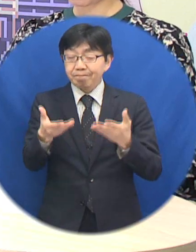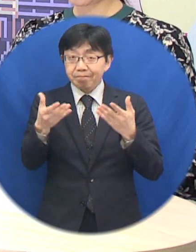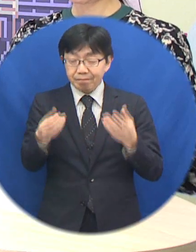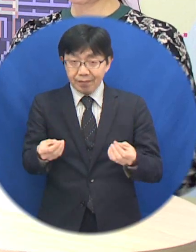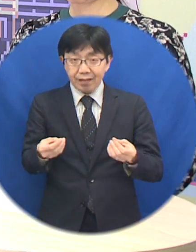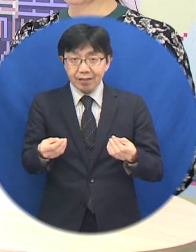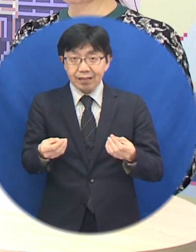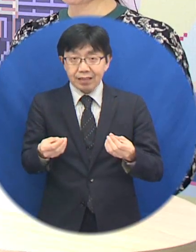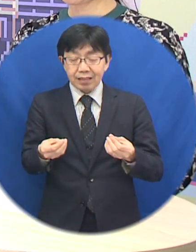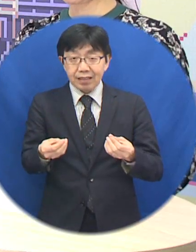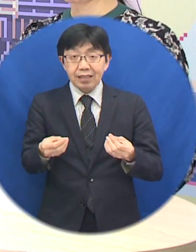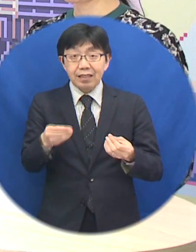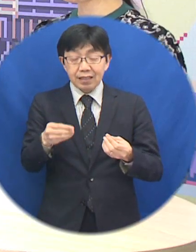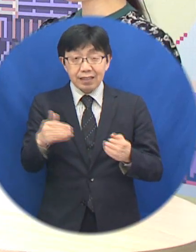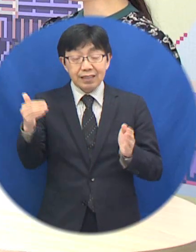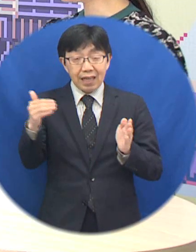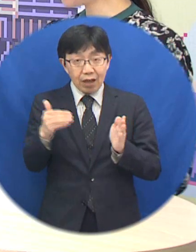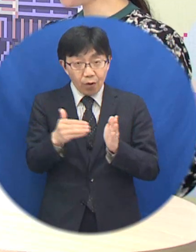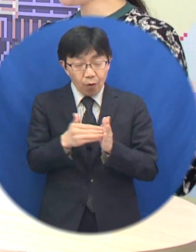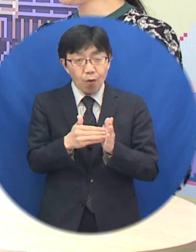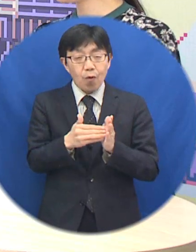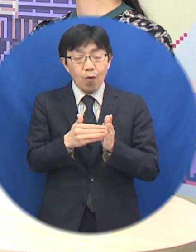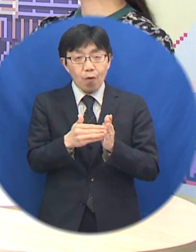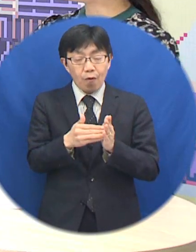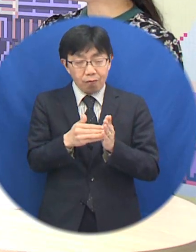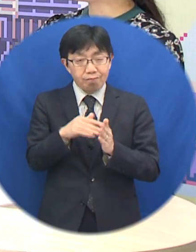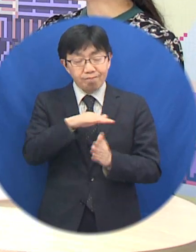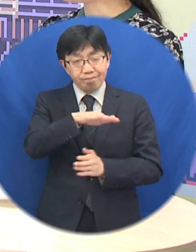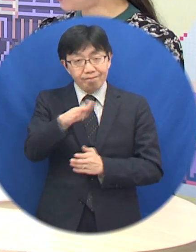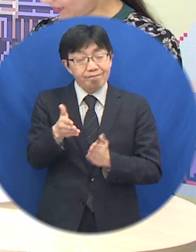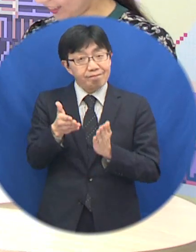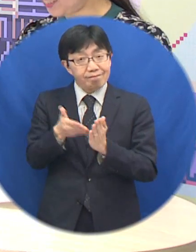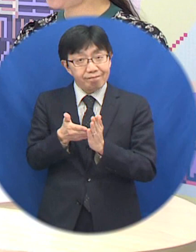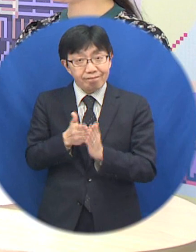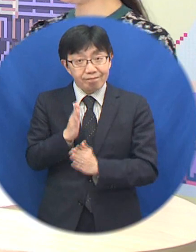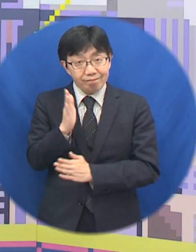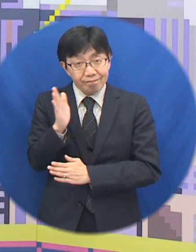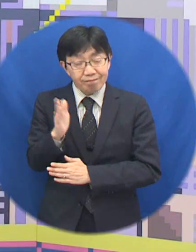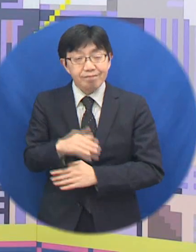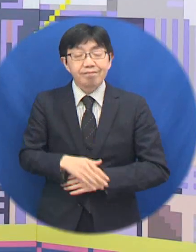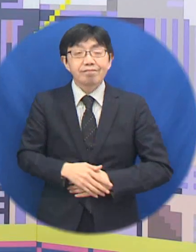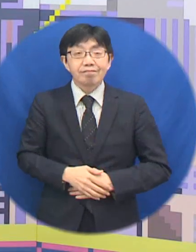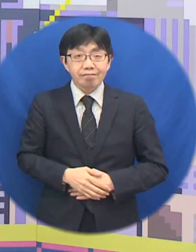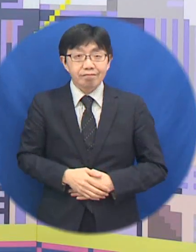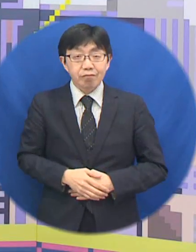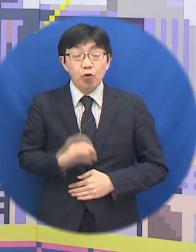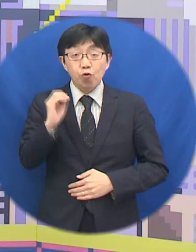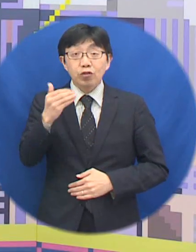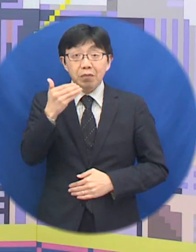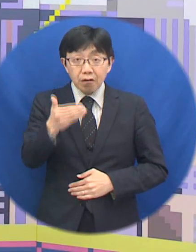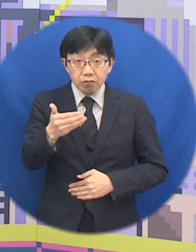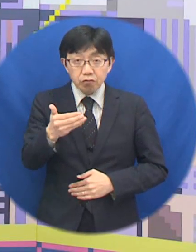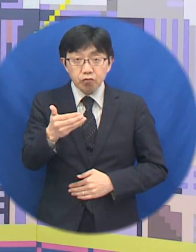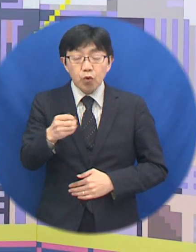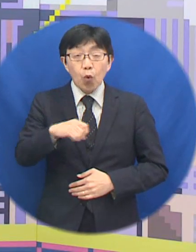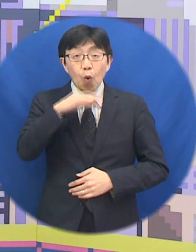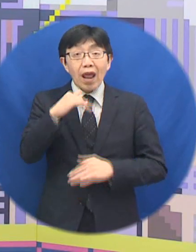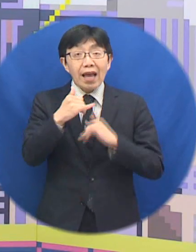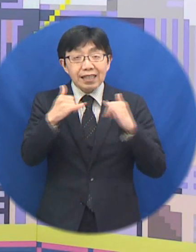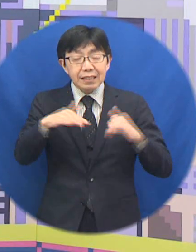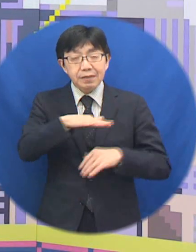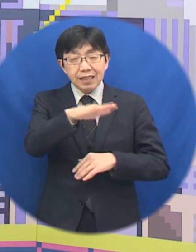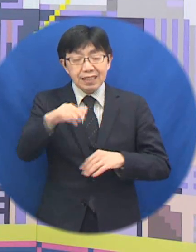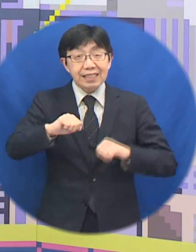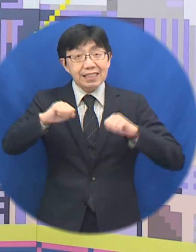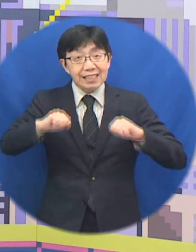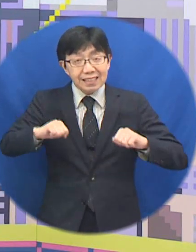では最後に番組をご覧の区民の皆さんにメッセージをお願いします。 はい、 豊島区では、高齢者の方が生き生